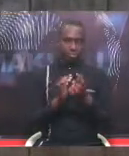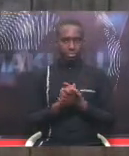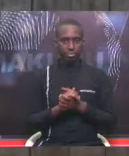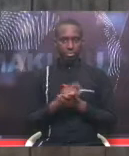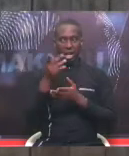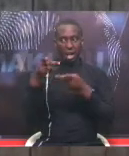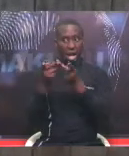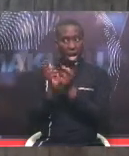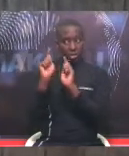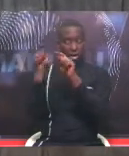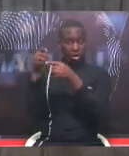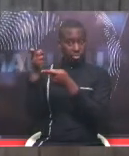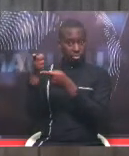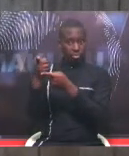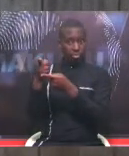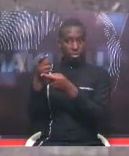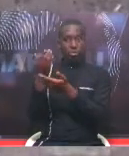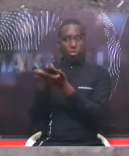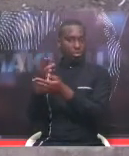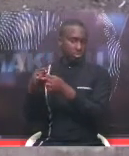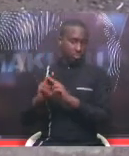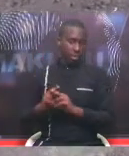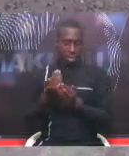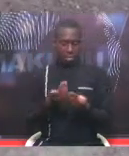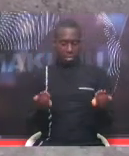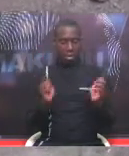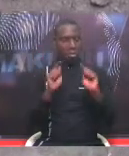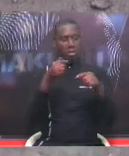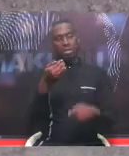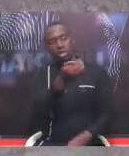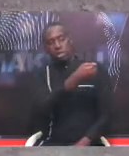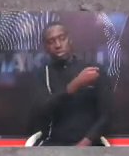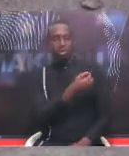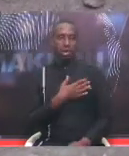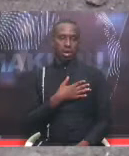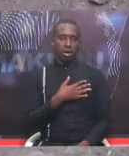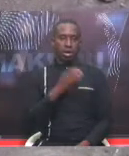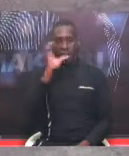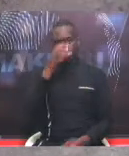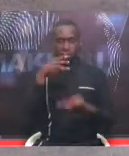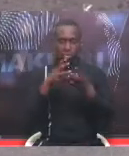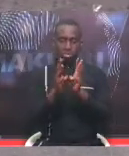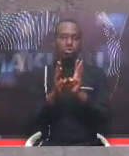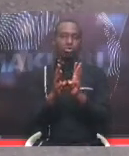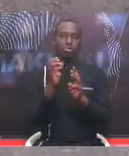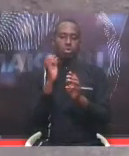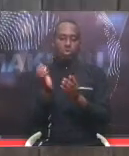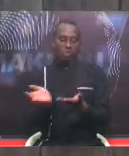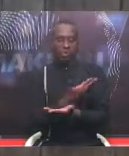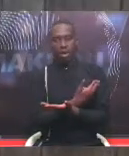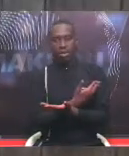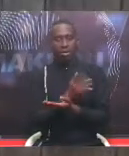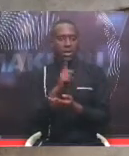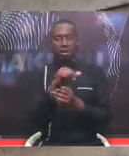hariya hirya tujya no gutira abana bajya hane nyuma nkashaka kuntu nyine nkuraho umwanda